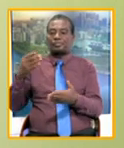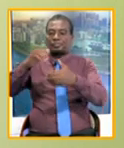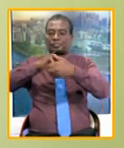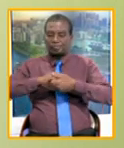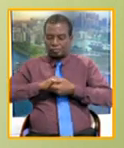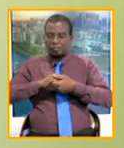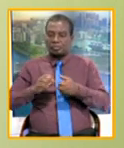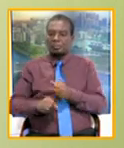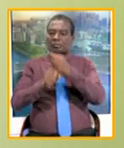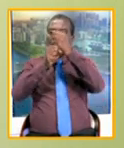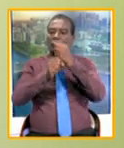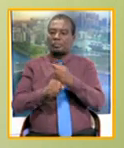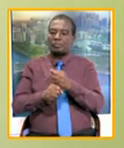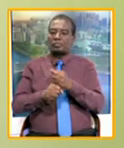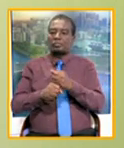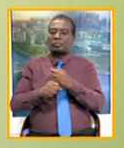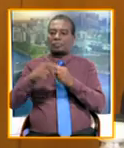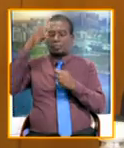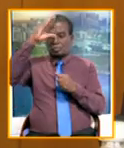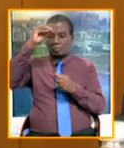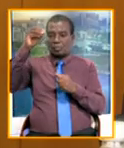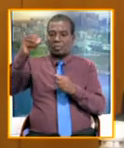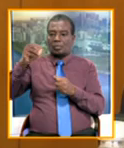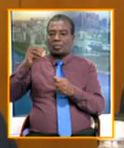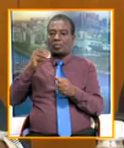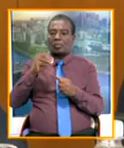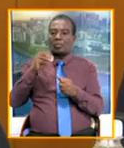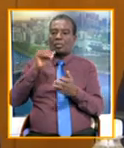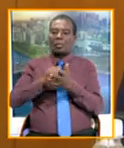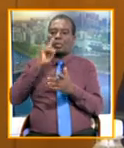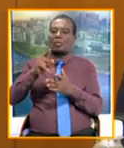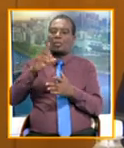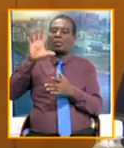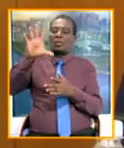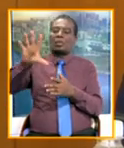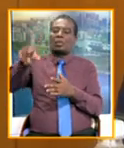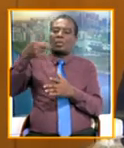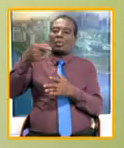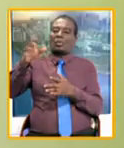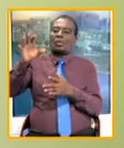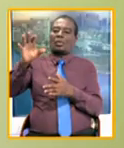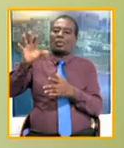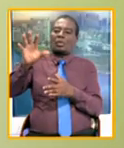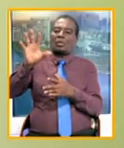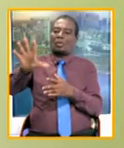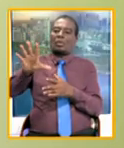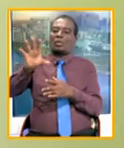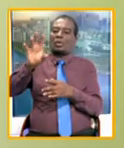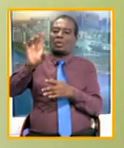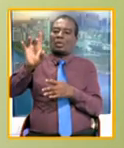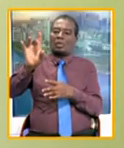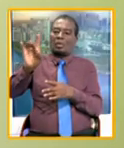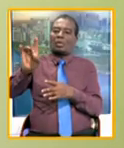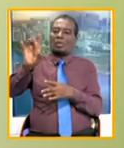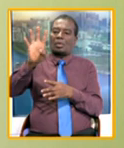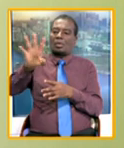et de soutien d'urgence humanitaire, FSS, ce sont 5,584 milliards qui ont été